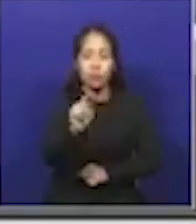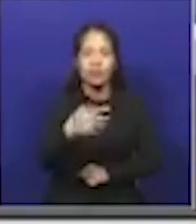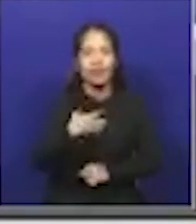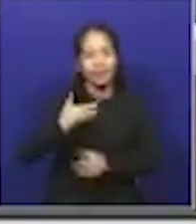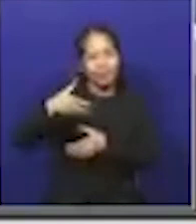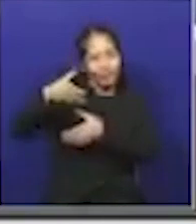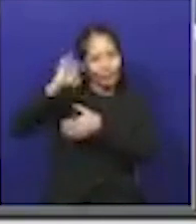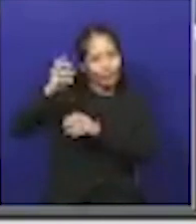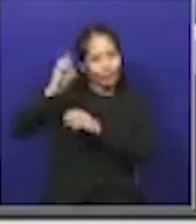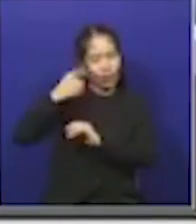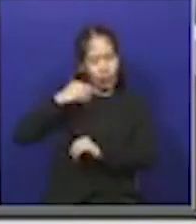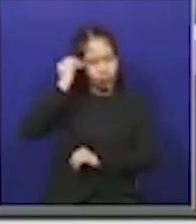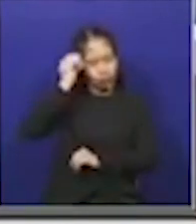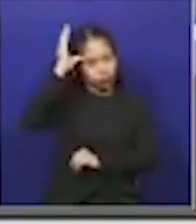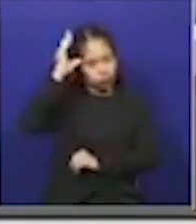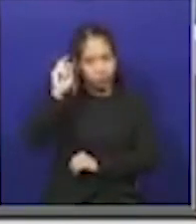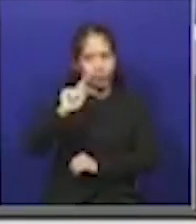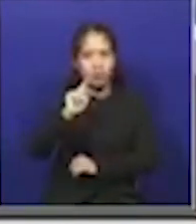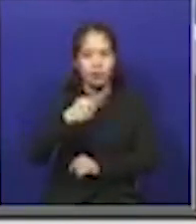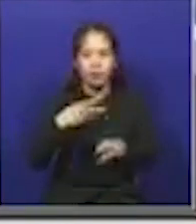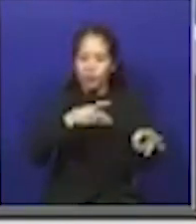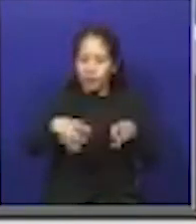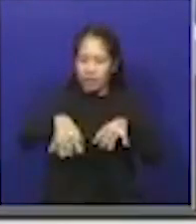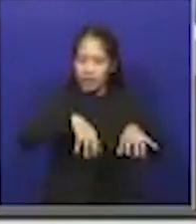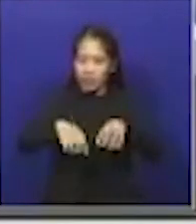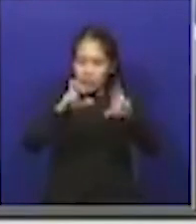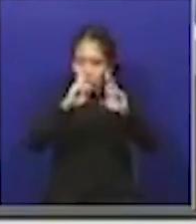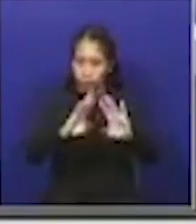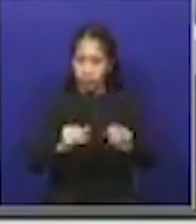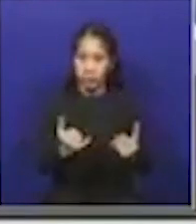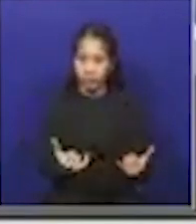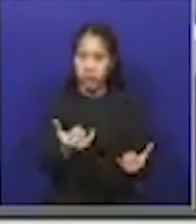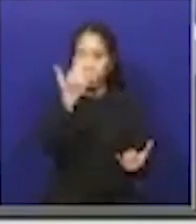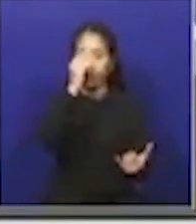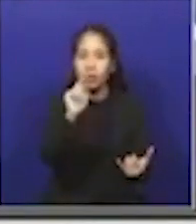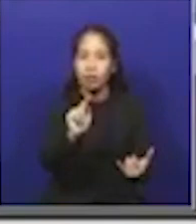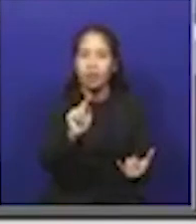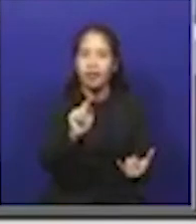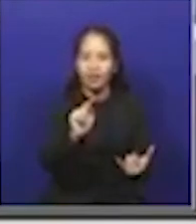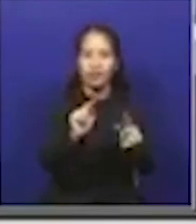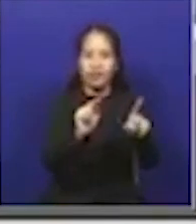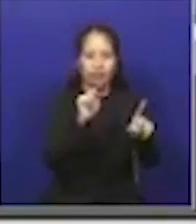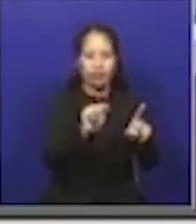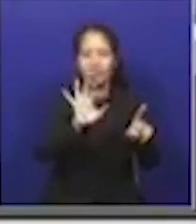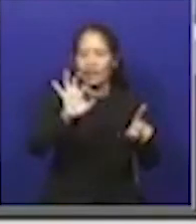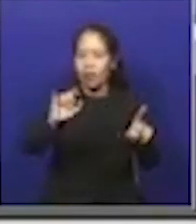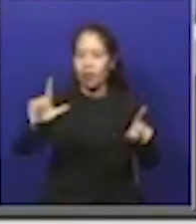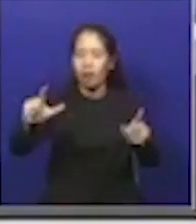ทบทวนความรู้สึกนะว่าการบริหารงานเช่นนี้จึงก่อให้เกิด 1.9 ล้านล้